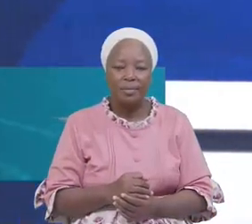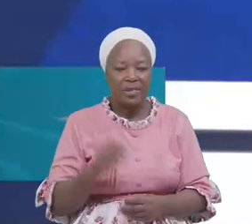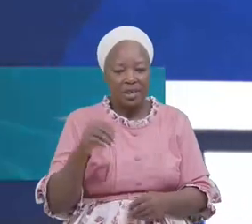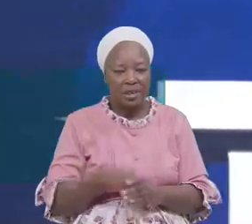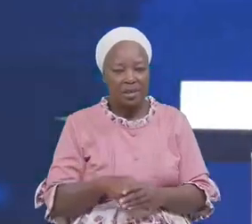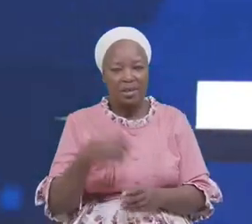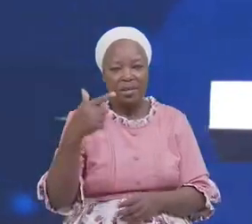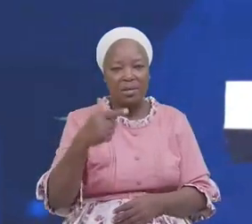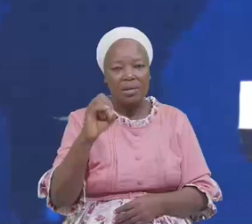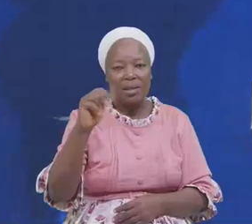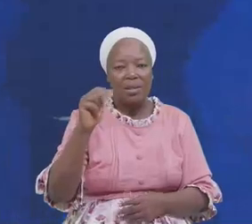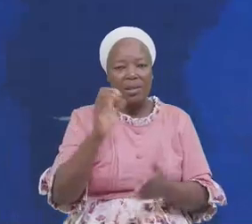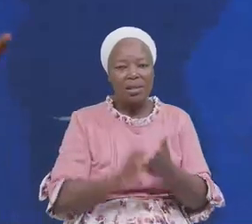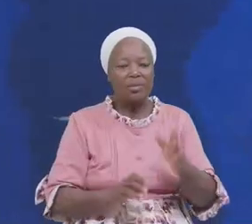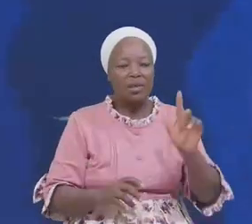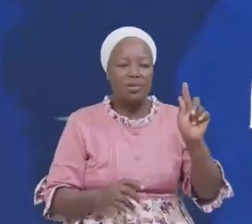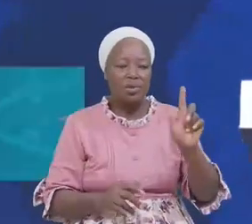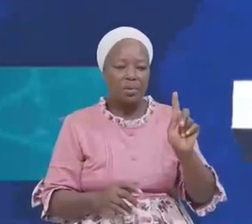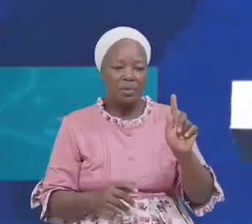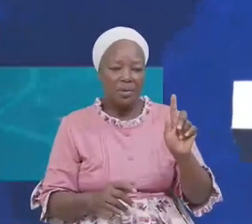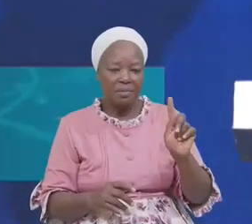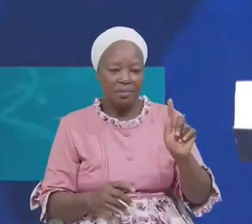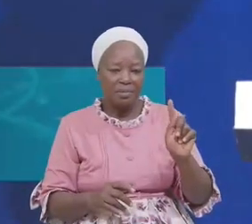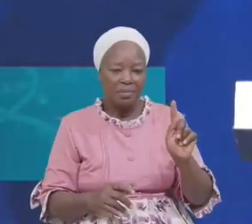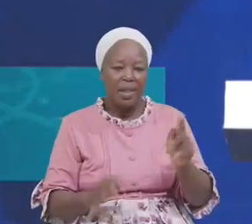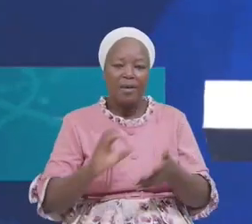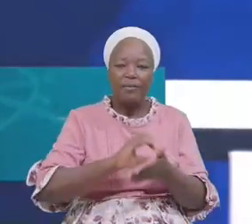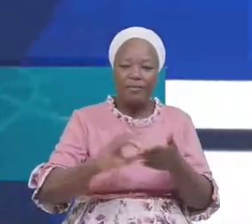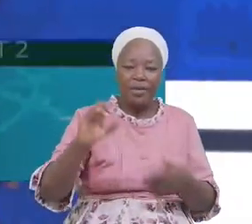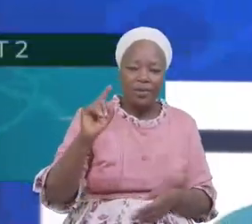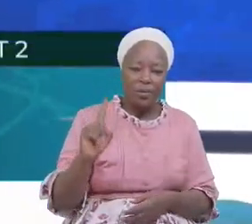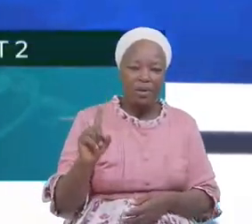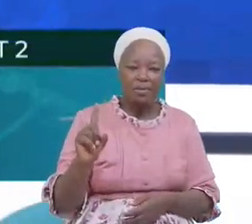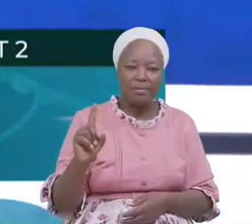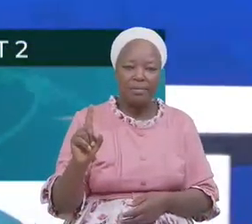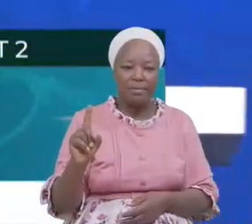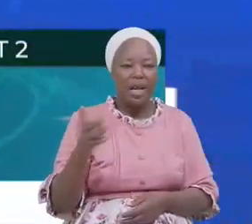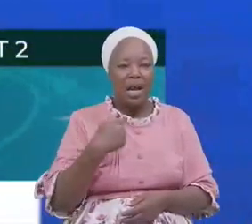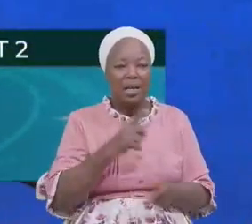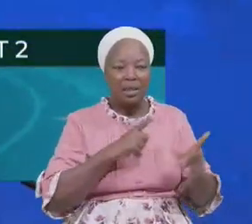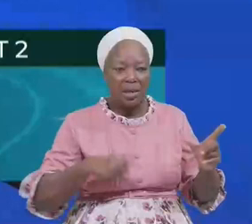En Genèse au chapitre 21, lisons le verset 1.